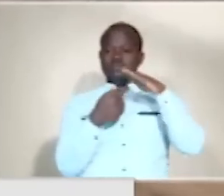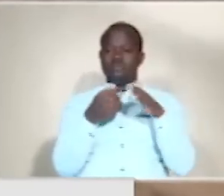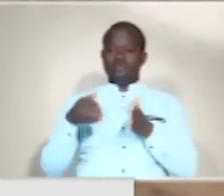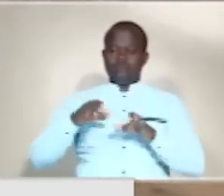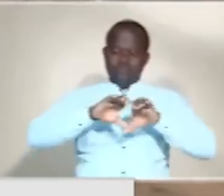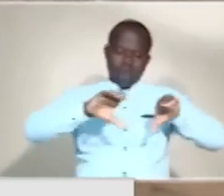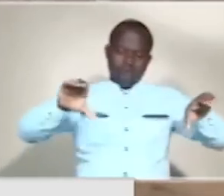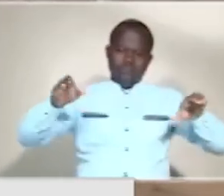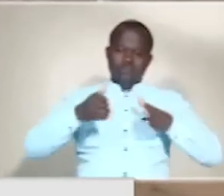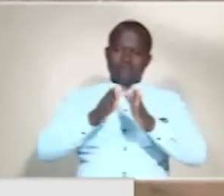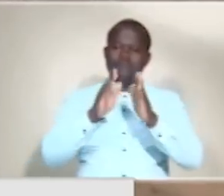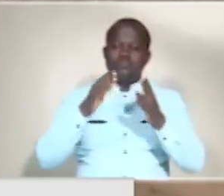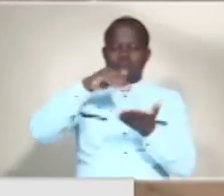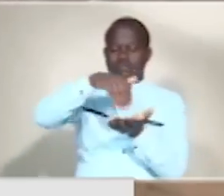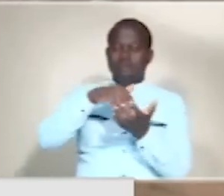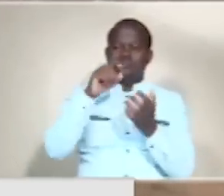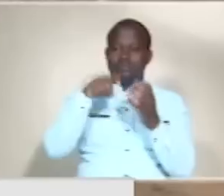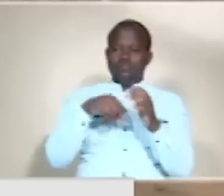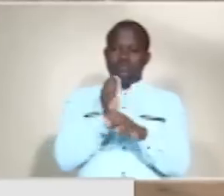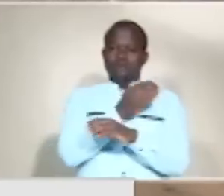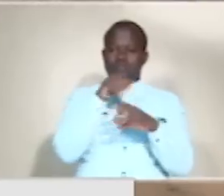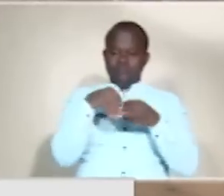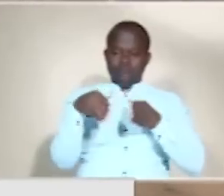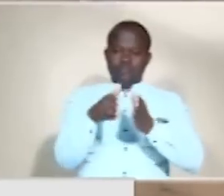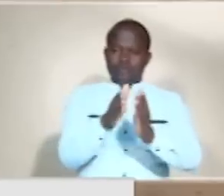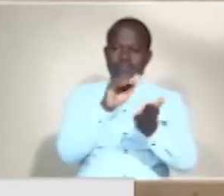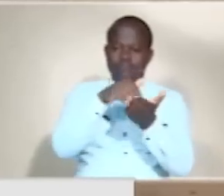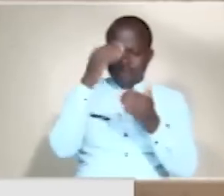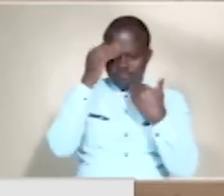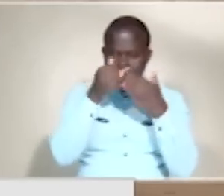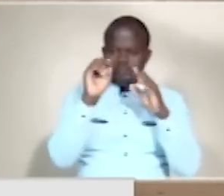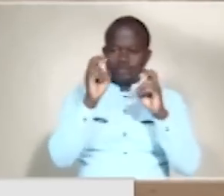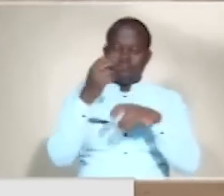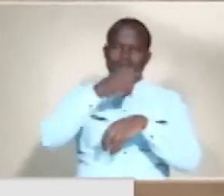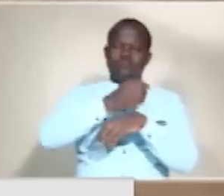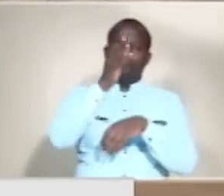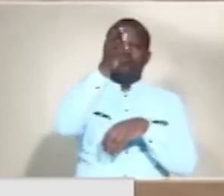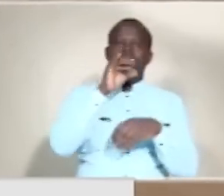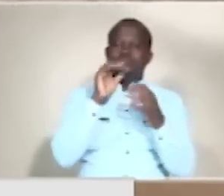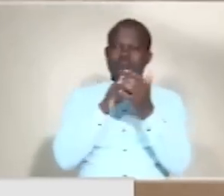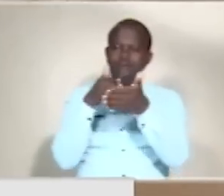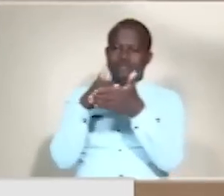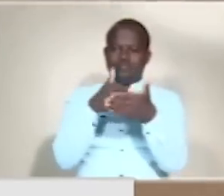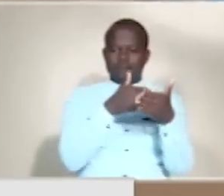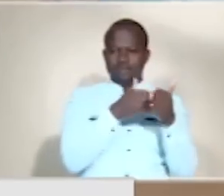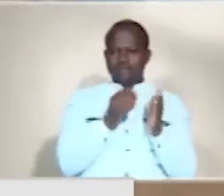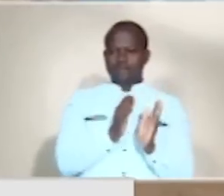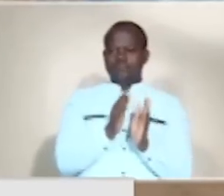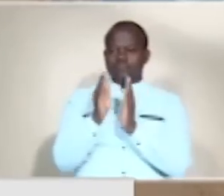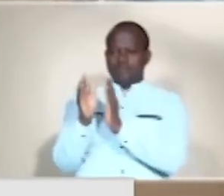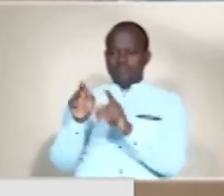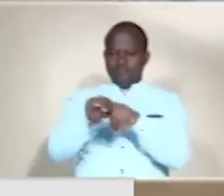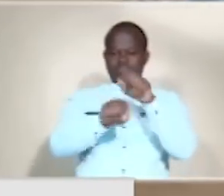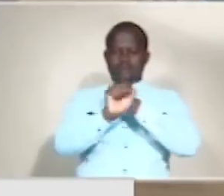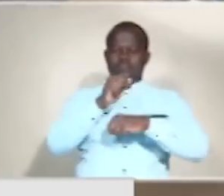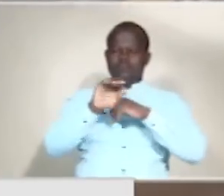yari ari mu muhanda hagati byari ngombwa rero ko abanza kuvanga mu muhanda hagati kugira ngo no mu gihe kizaza atazogera kugira icyo abangamira agashyirwa ku ruhande nk'uko ibindi bikorwa remezo byose